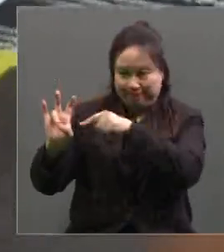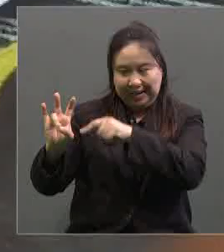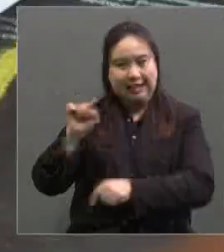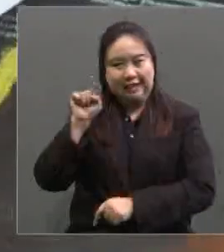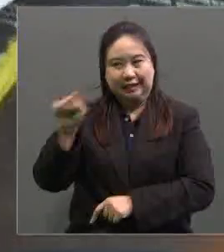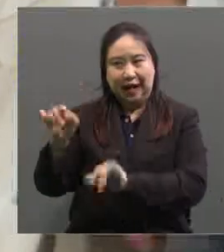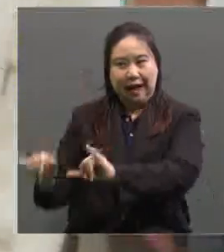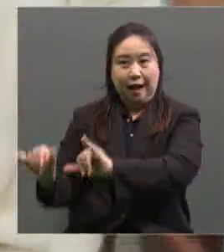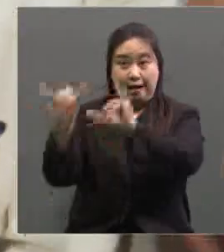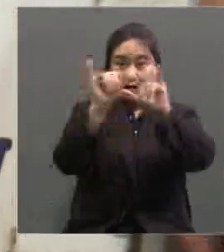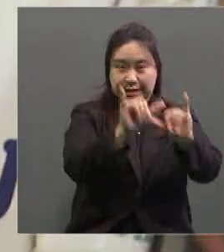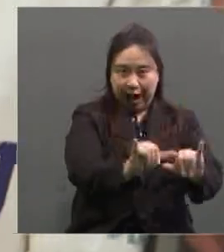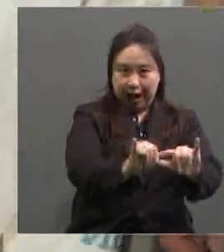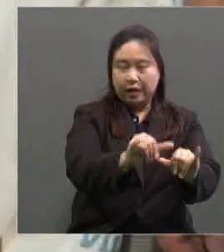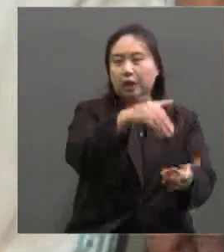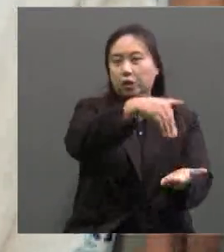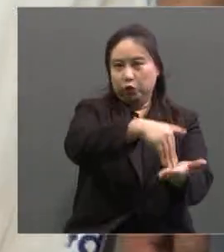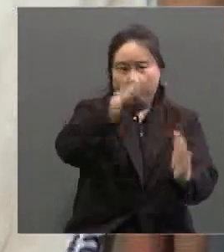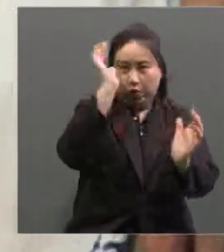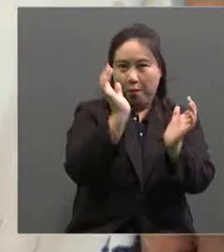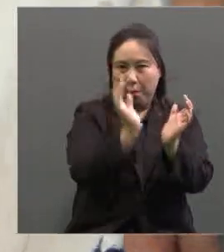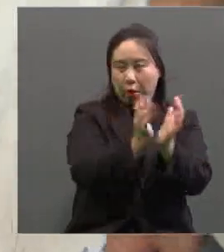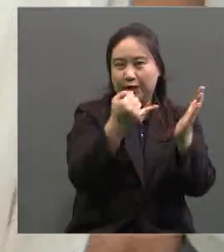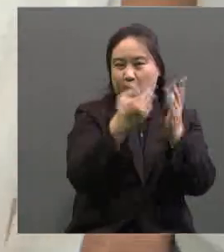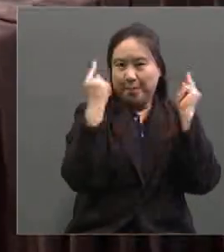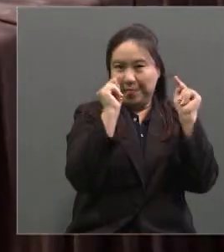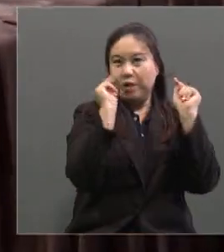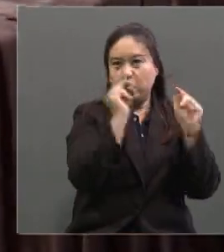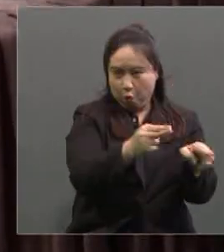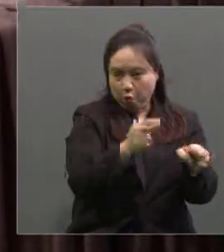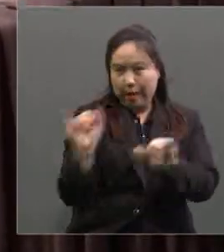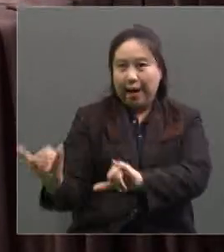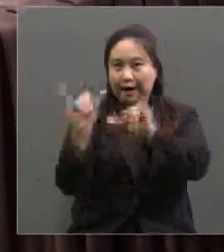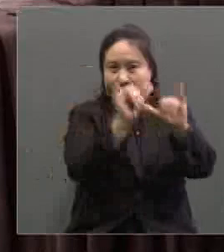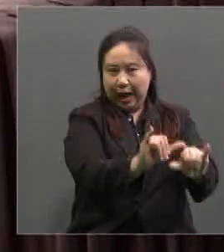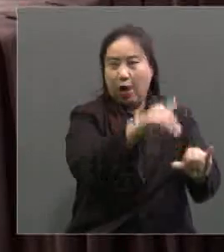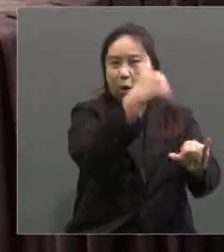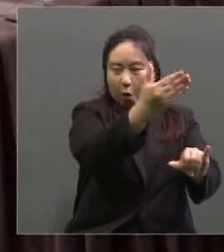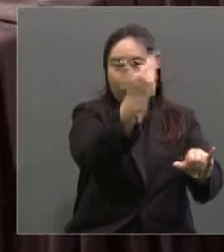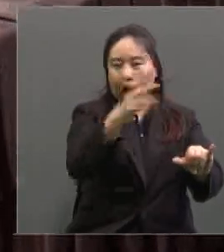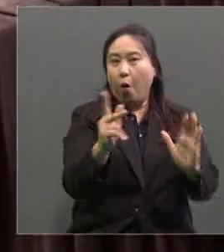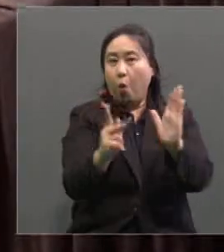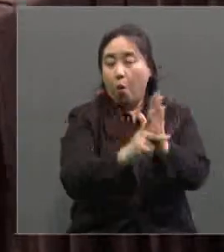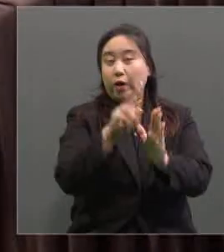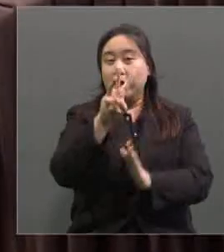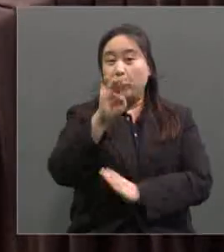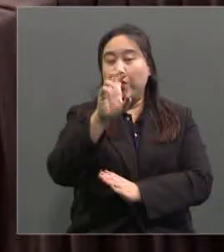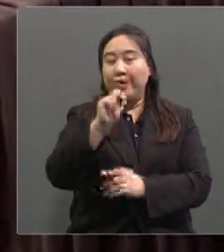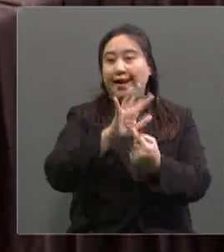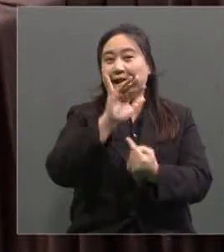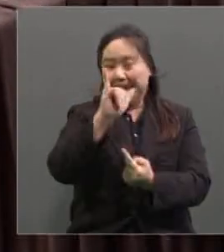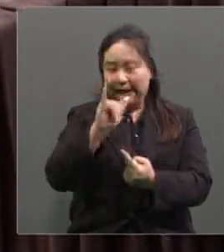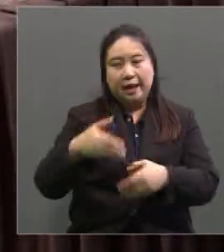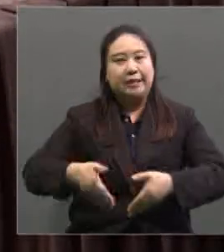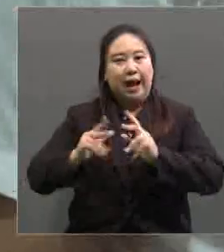ช่วยราชการที่ศูนย์ปฏิบัติการตำรวจภูธรจังหวัดปทุมธานีแล้วนอกจากนี้ให้ดำเนินการทางวินัยโดยตั้งคณะกรรมการสืบ